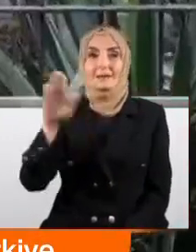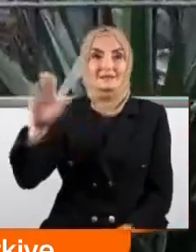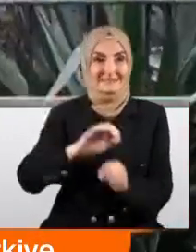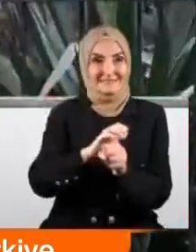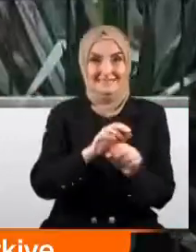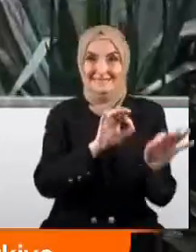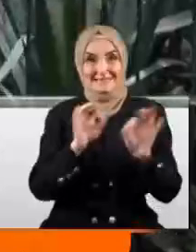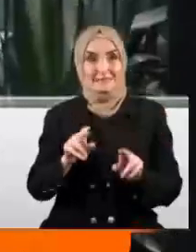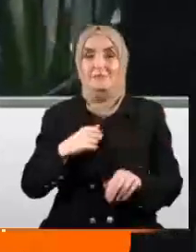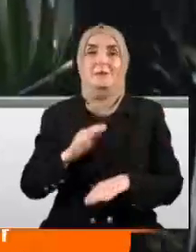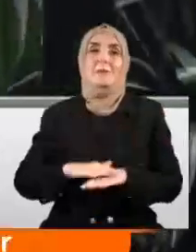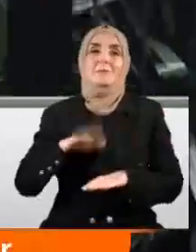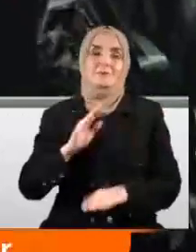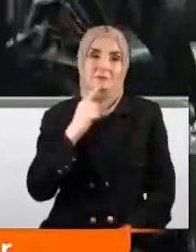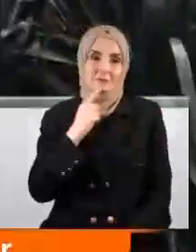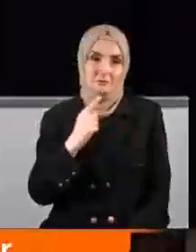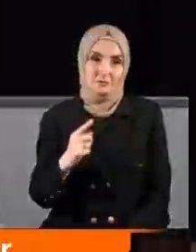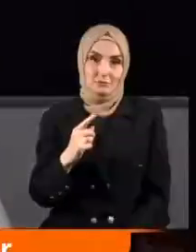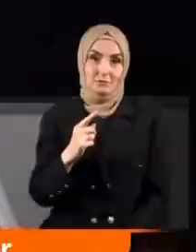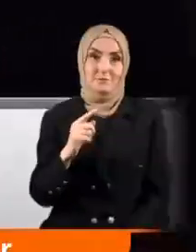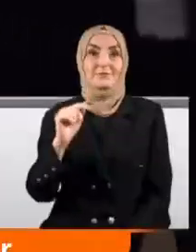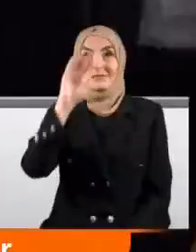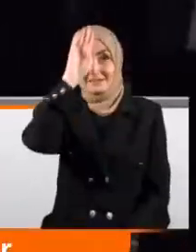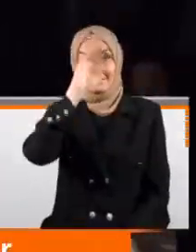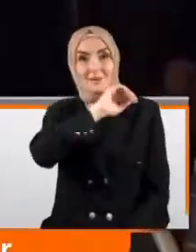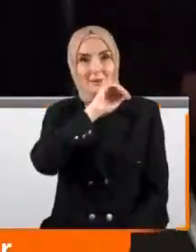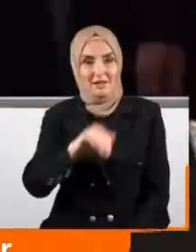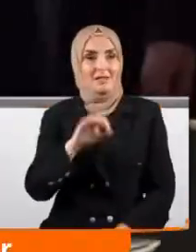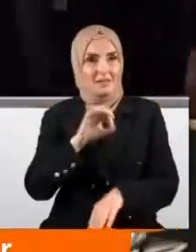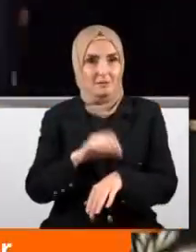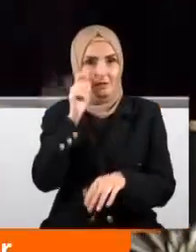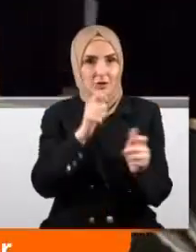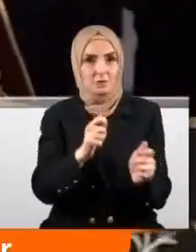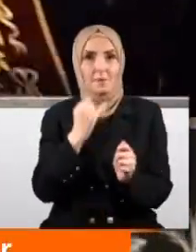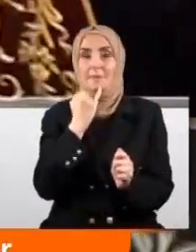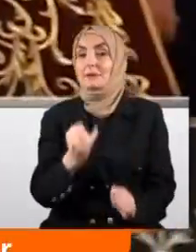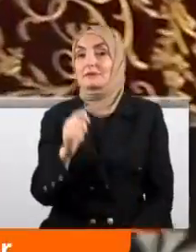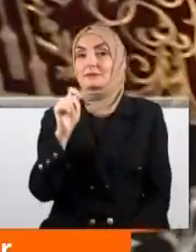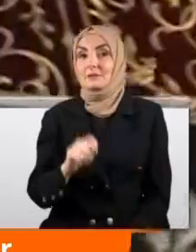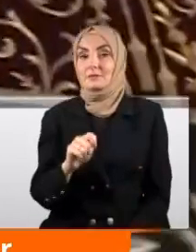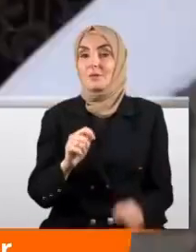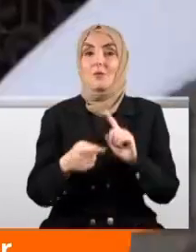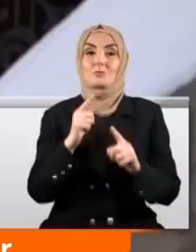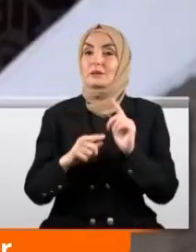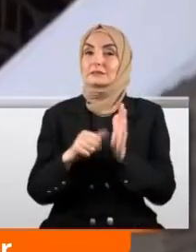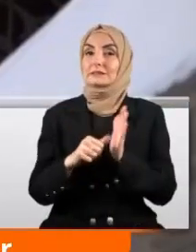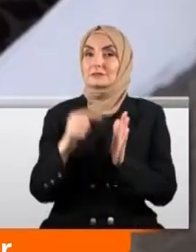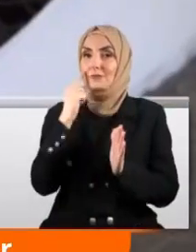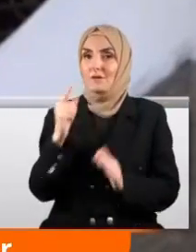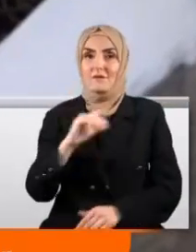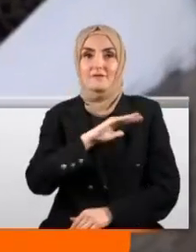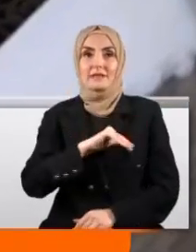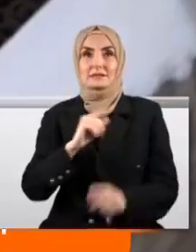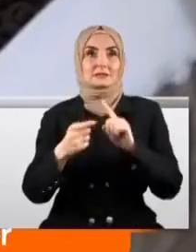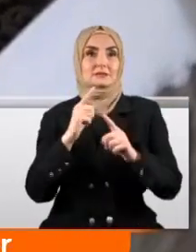Erdoğan İstanbul'a döner dönmez de dikkat çeken bir ziyaret gerçekleştirdi. Osmanlı tarihine Filistin politikasıyla damga vuran